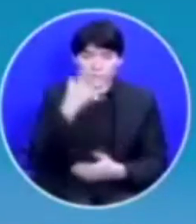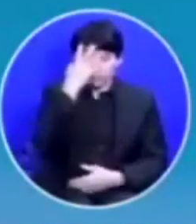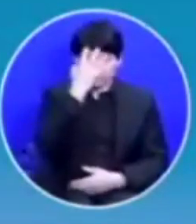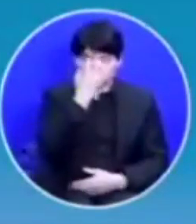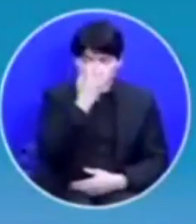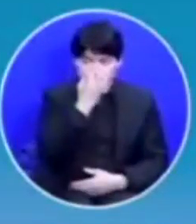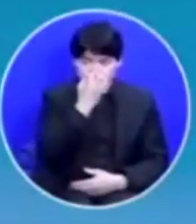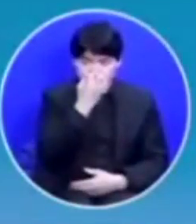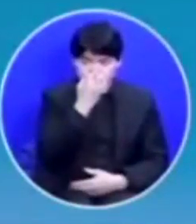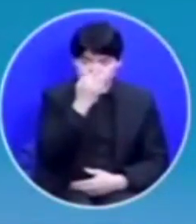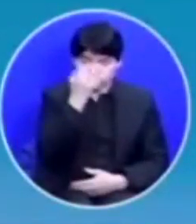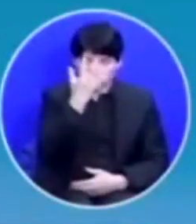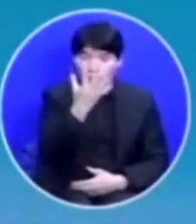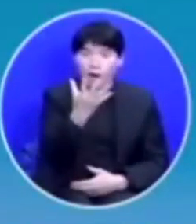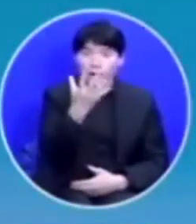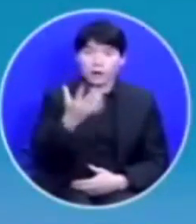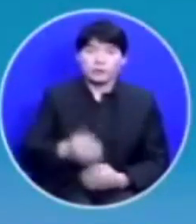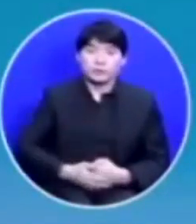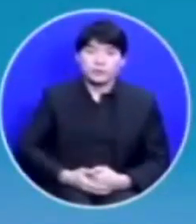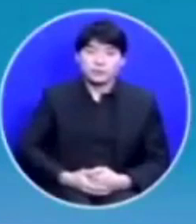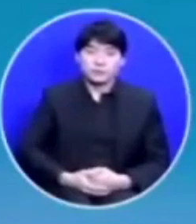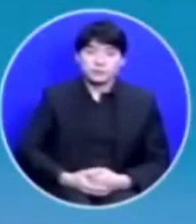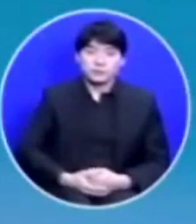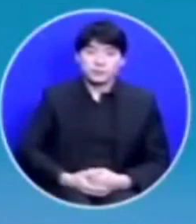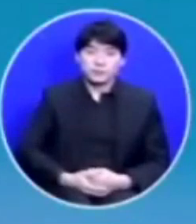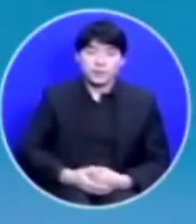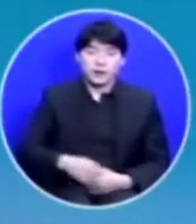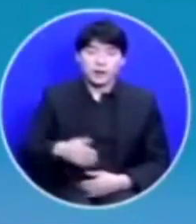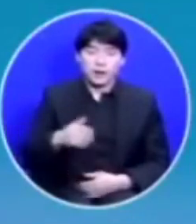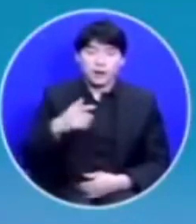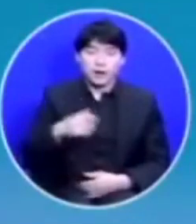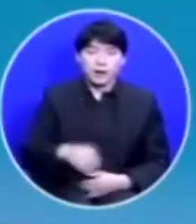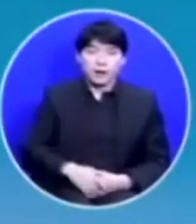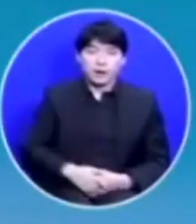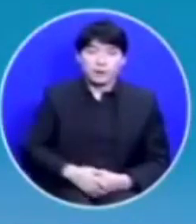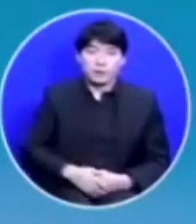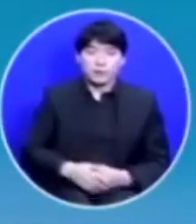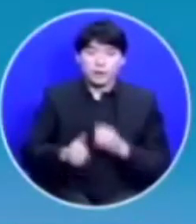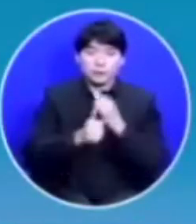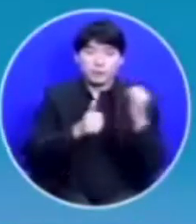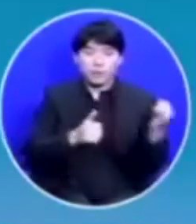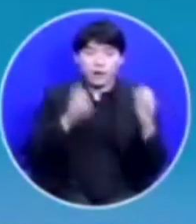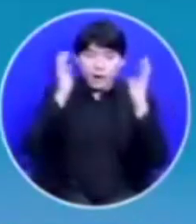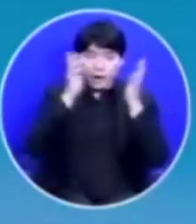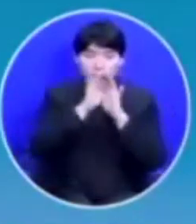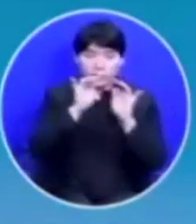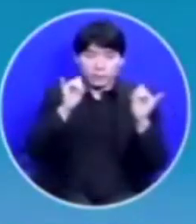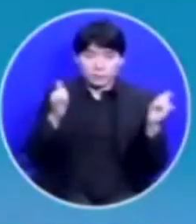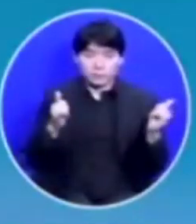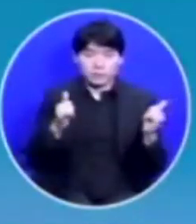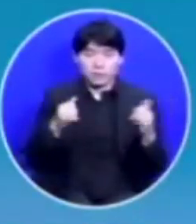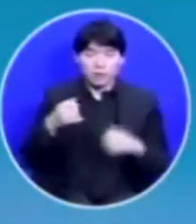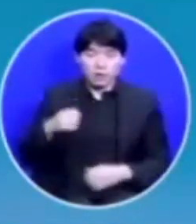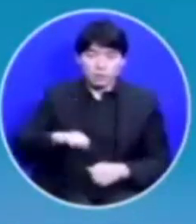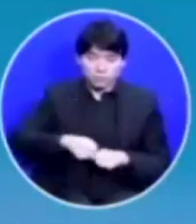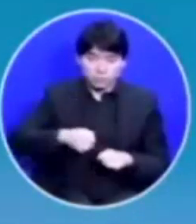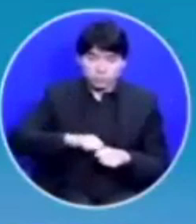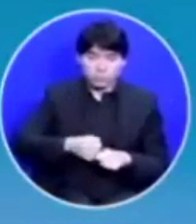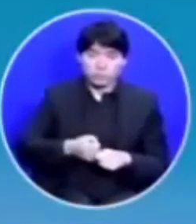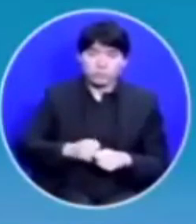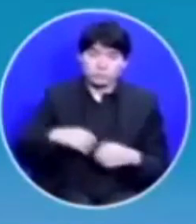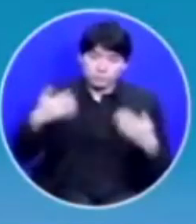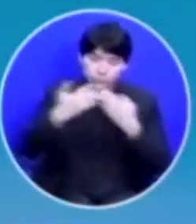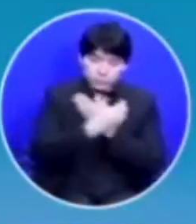억지로라도 펴고 그리고 아내와 아이들을 안아 주는 일을 억지로 라도 하고 손을